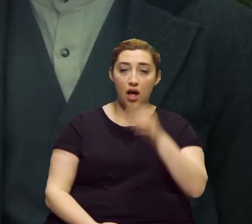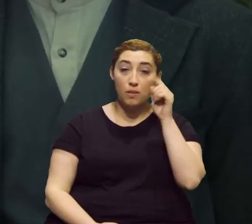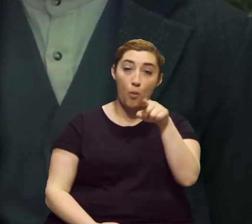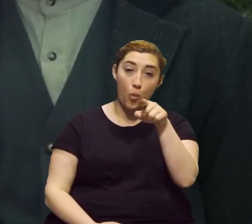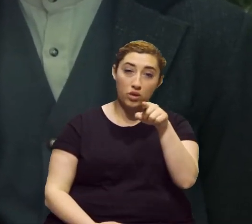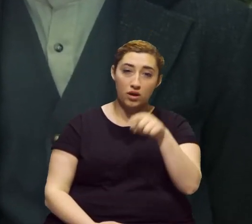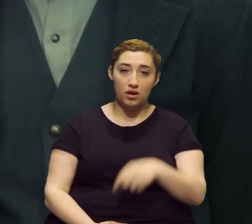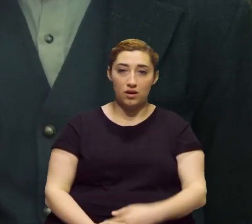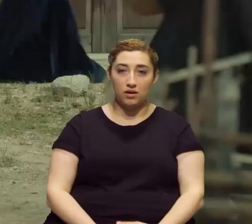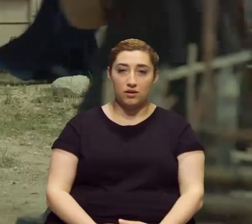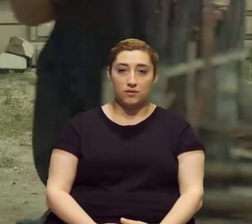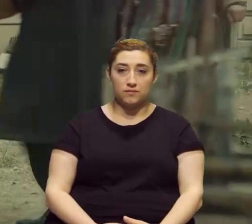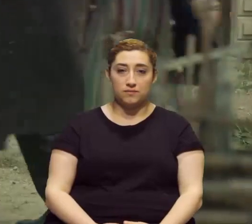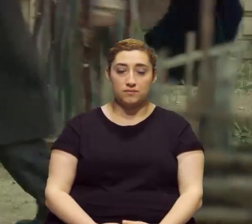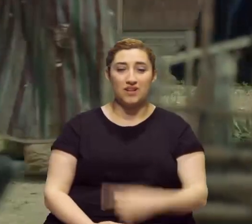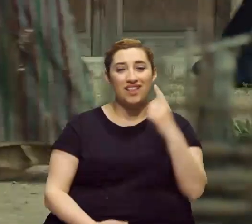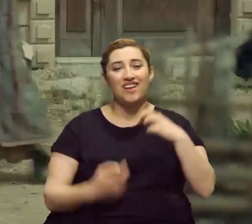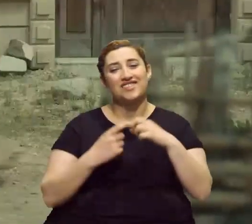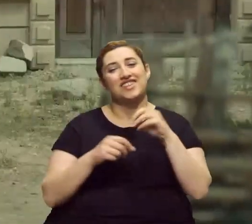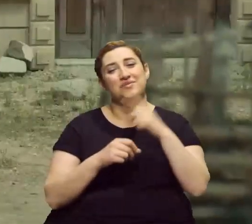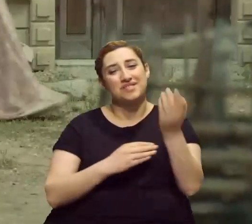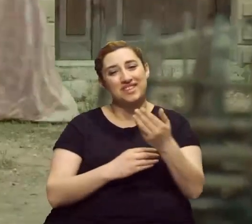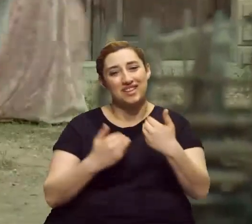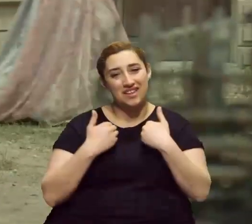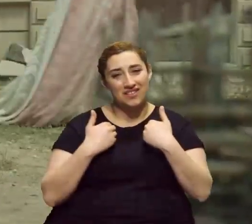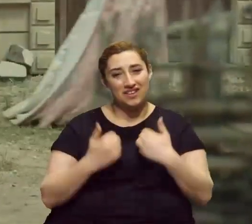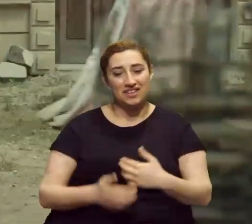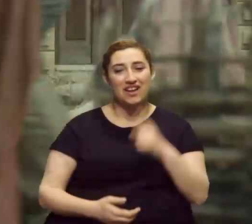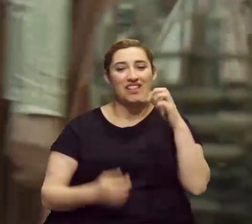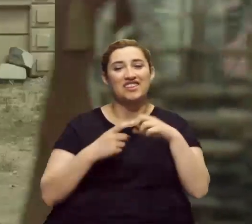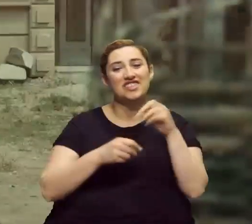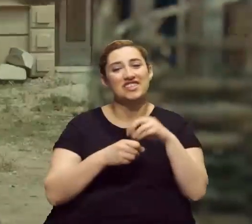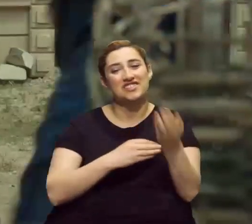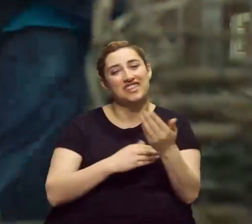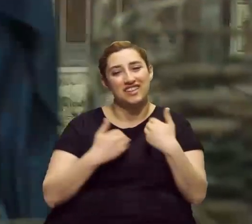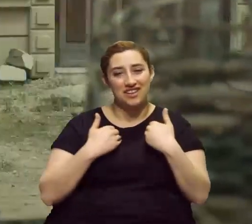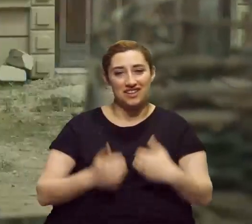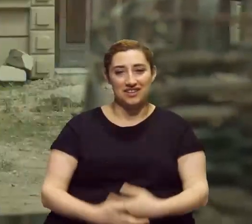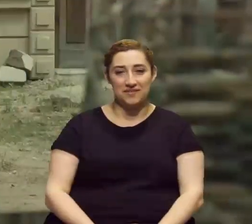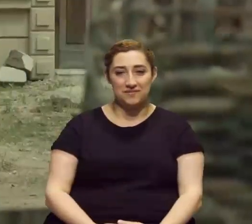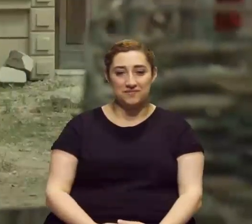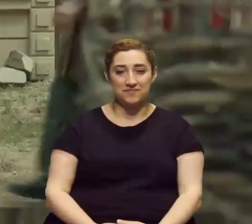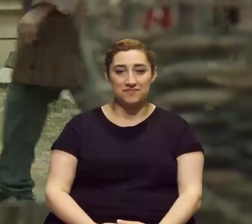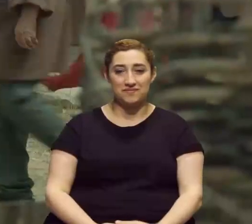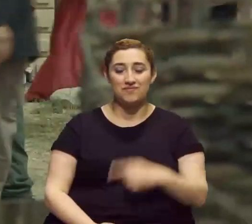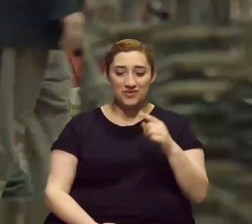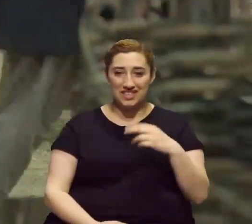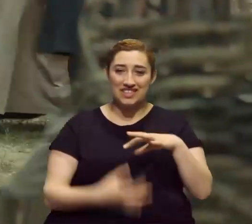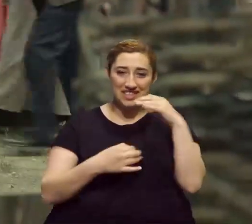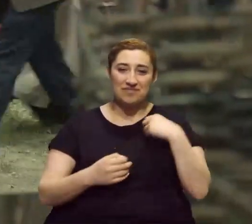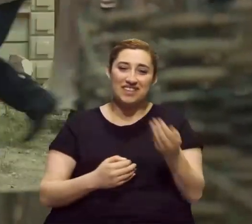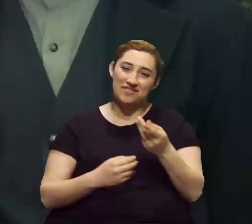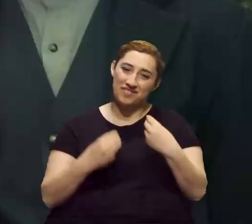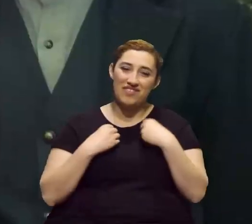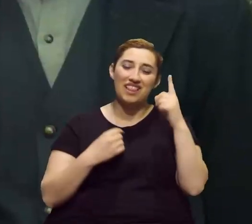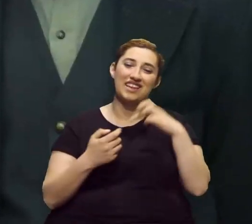Adamımız orada. Dilenciyi işaret etti. Allah rızası için bir sadaka. Allah rızası için bir sadaka. Bu garibe bir sadaka.